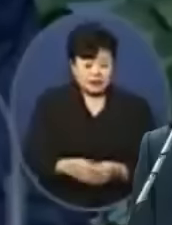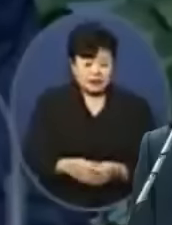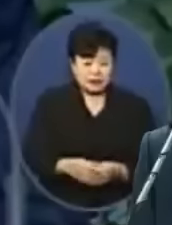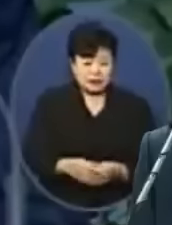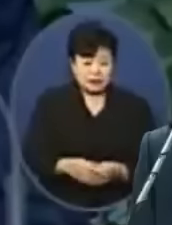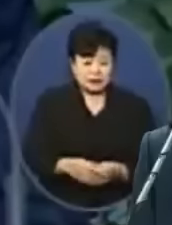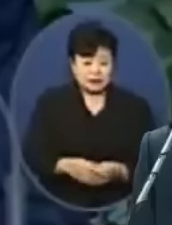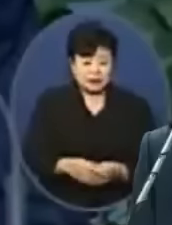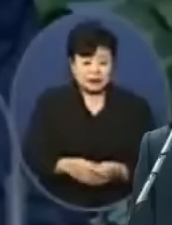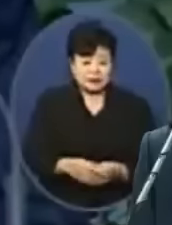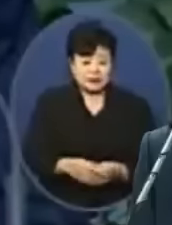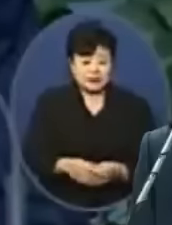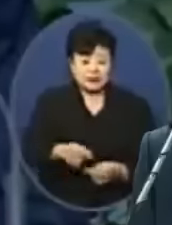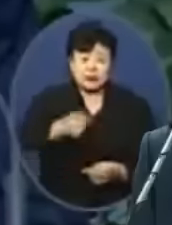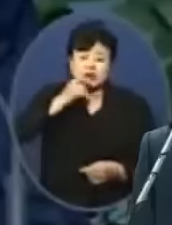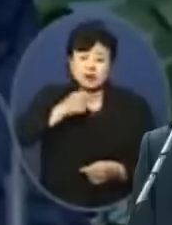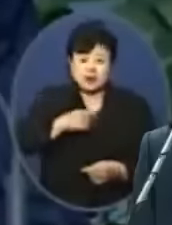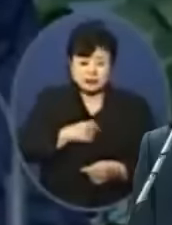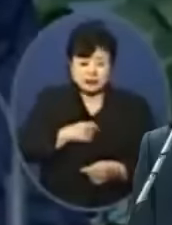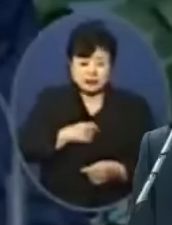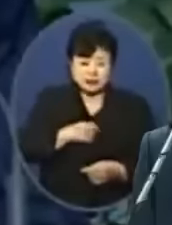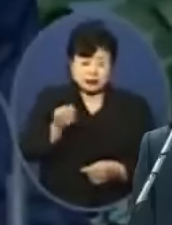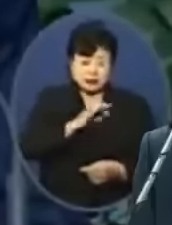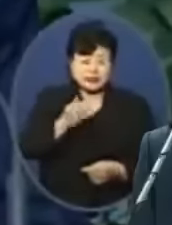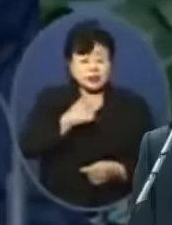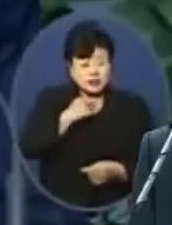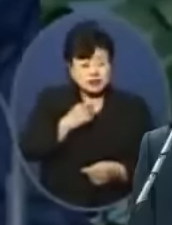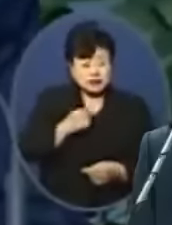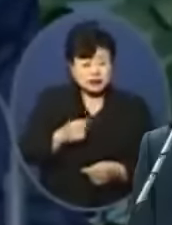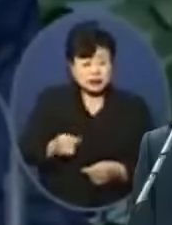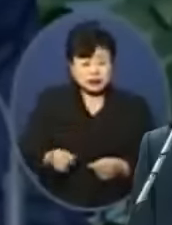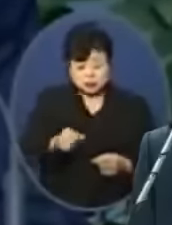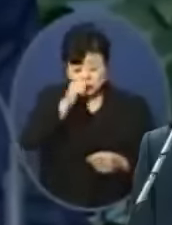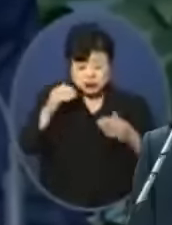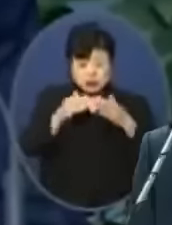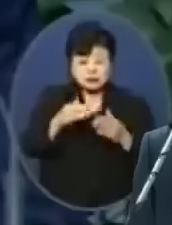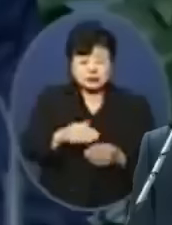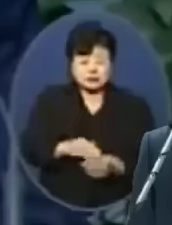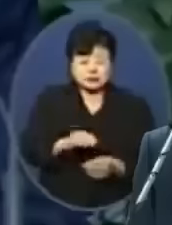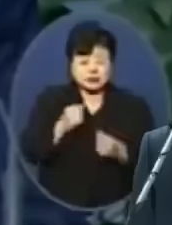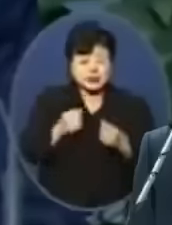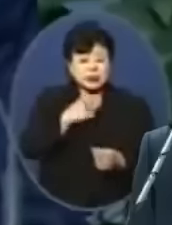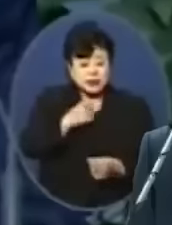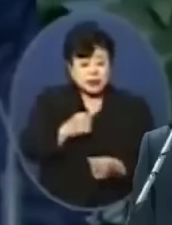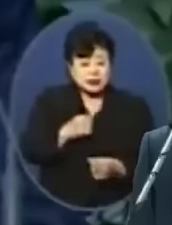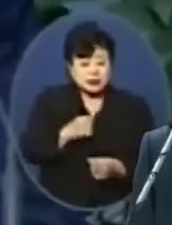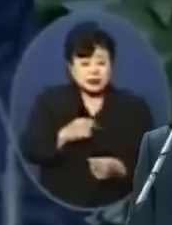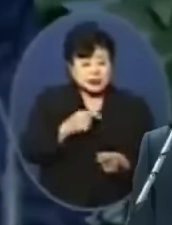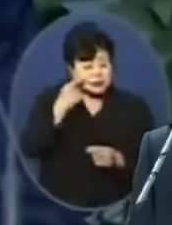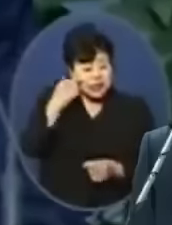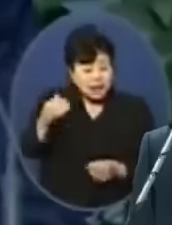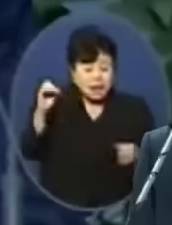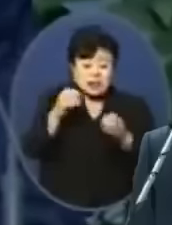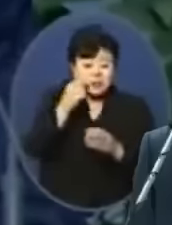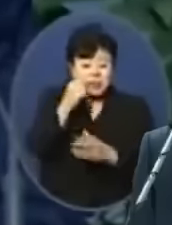먹기 위해서 사는가? 잘 살기 위해서 사는가? 좋은 집에서 살기 위해서 사는가? 대답을 못합니다.